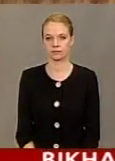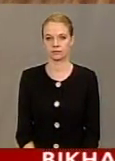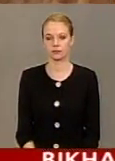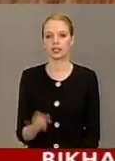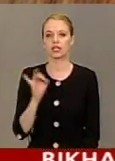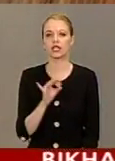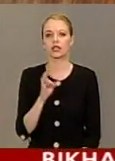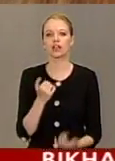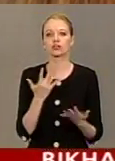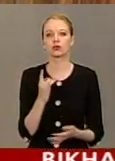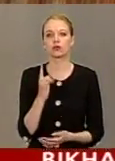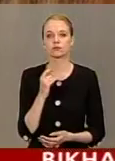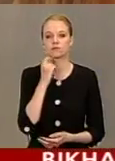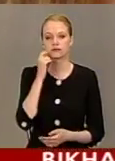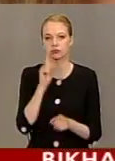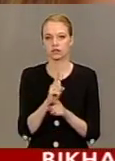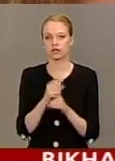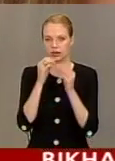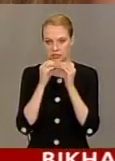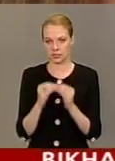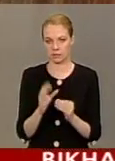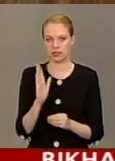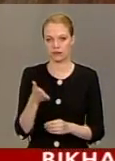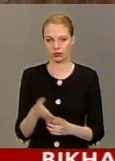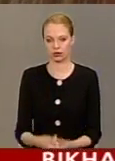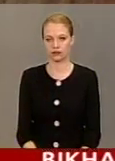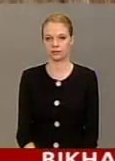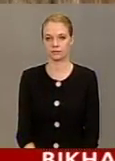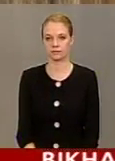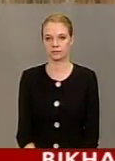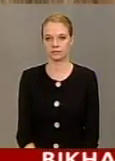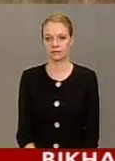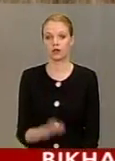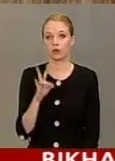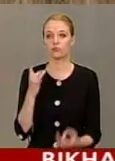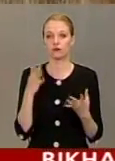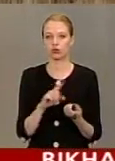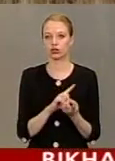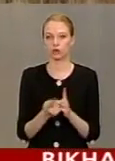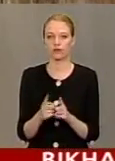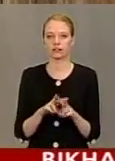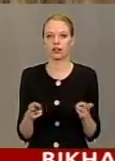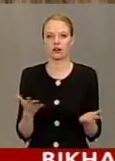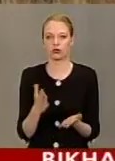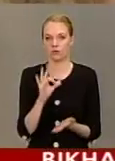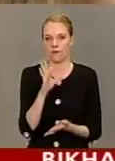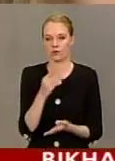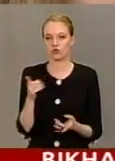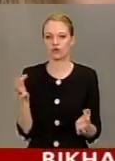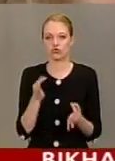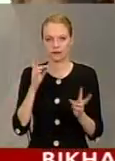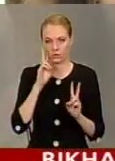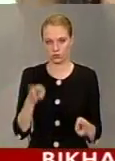деградировать. Нина, сколько братику? 10 месяцев будет. Он просто становится как какой-то овощ, он ничего